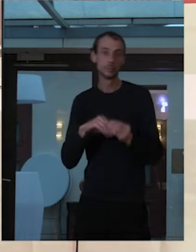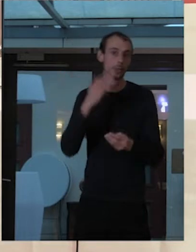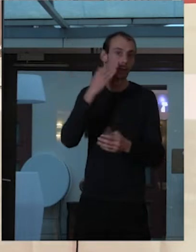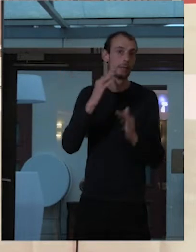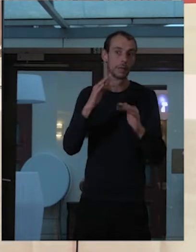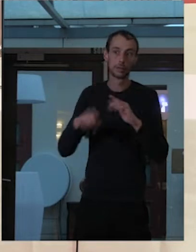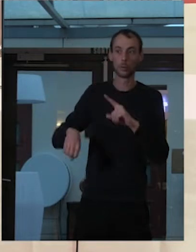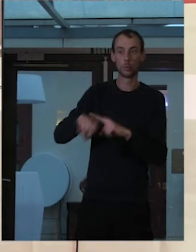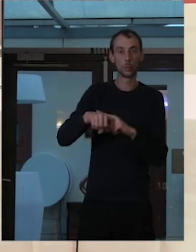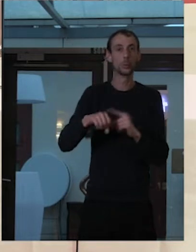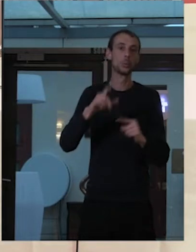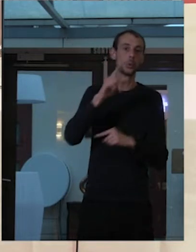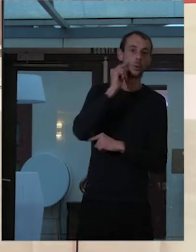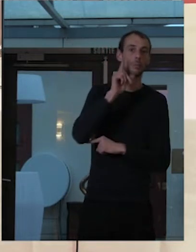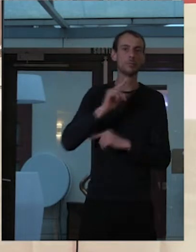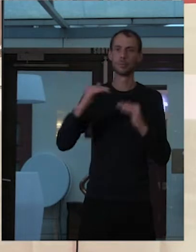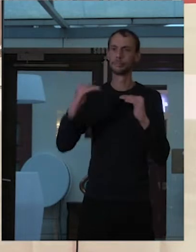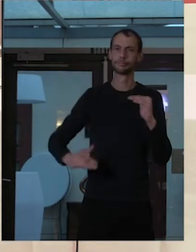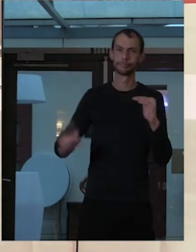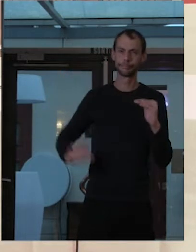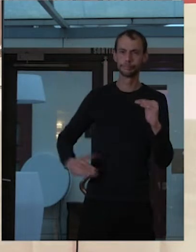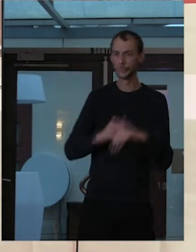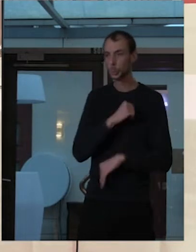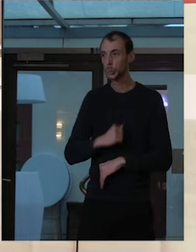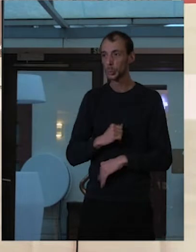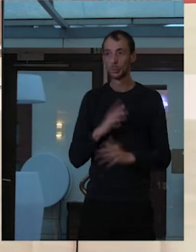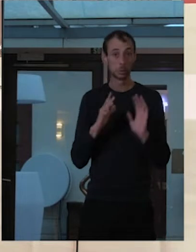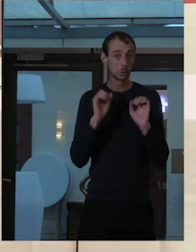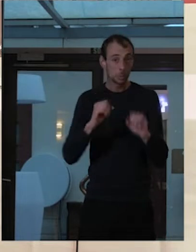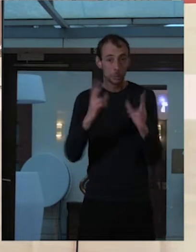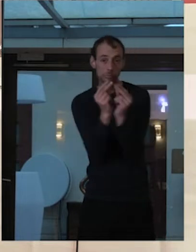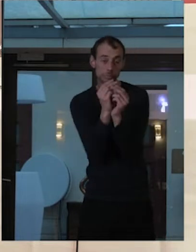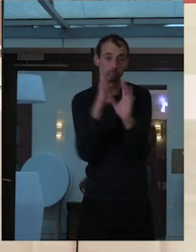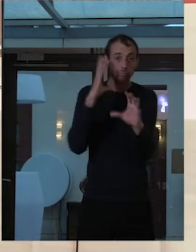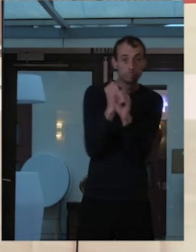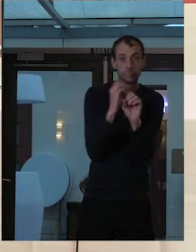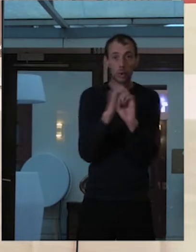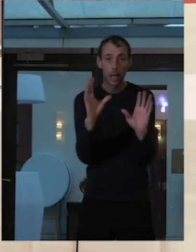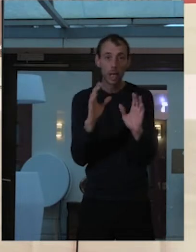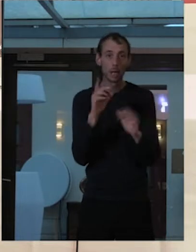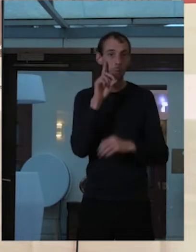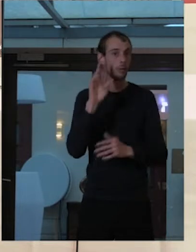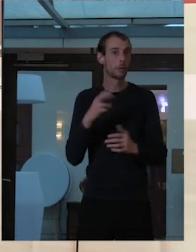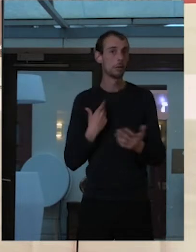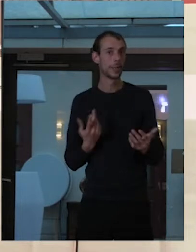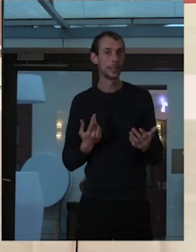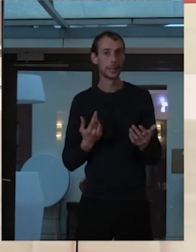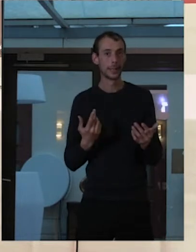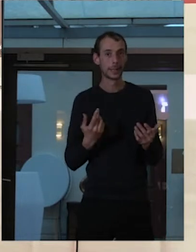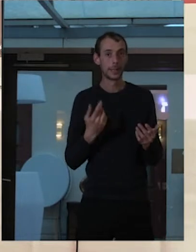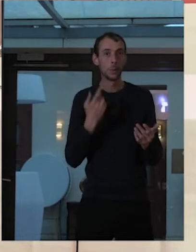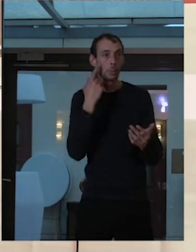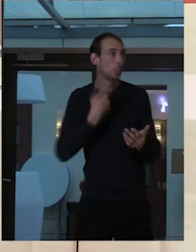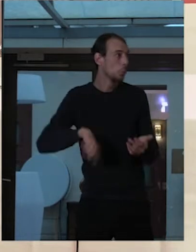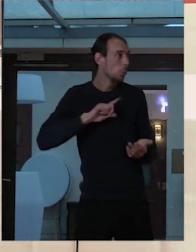les garçons. Est-ce que vous pouvez un peu objectiver ça ou en tout cas nous réexpliquer un peu le système parce que c'est pas toujours, c'est pas forcément